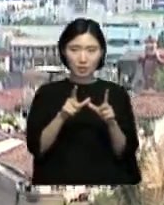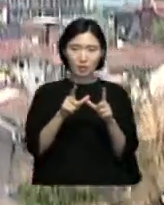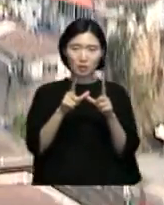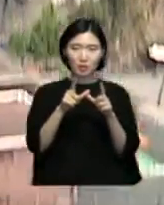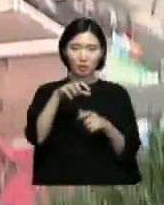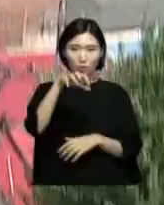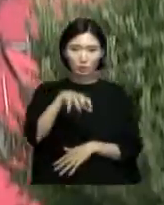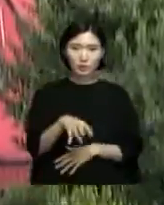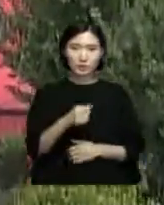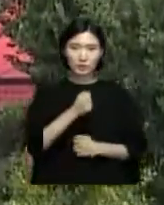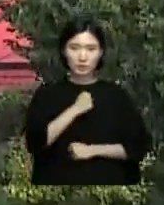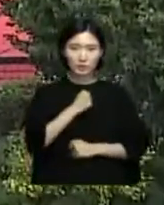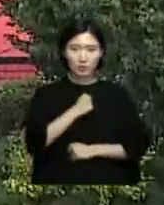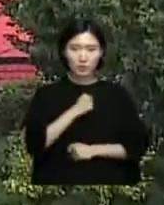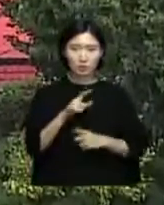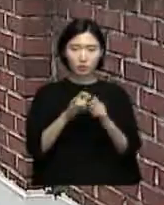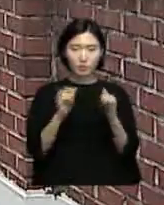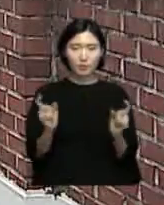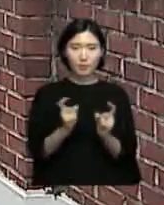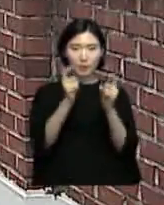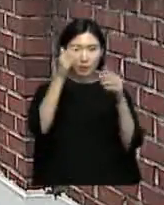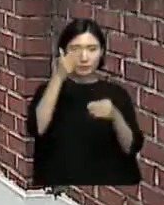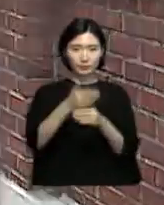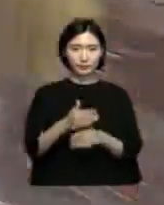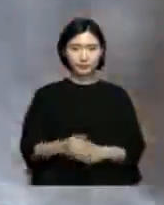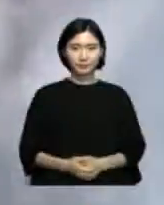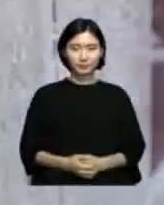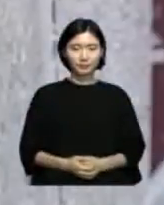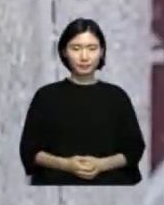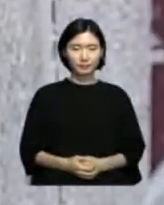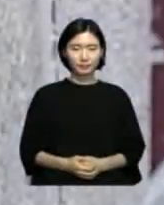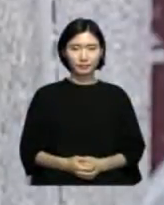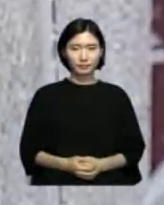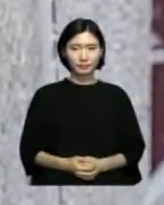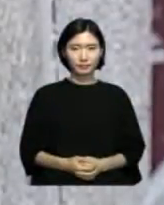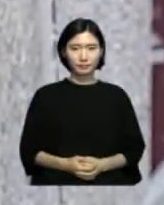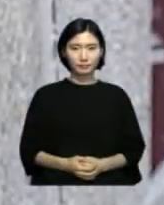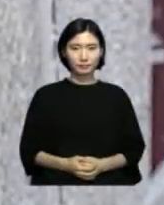팽팽히 맞서고 있습니다. 딜라이브 서울 경기 케이블TV 박용입니다.